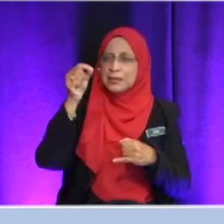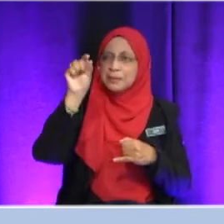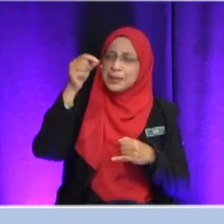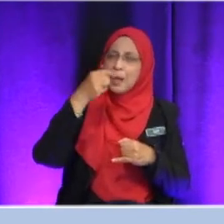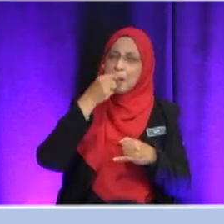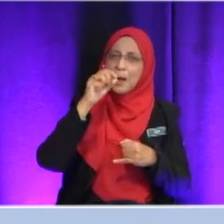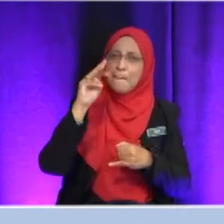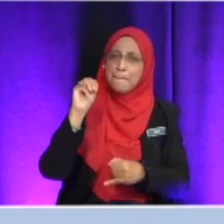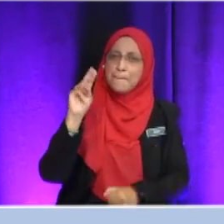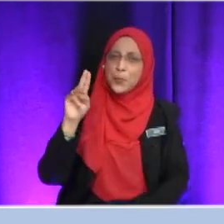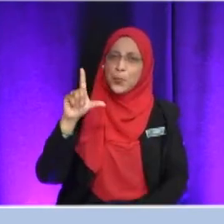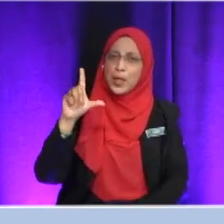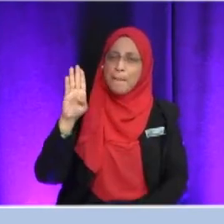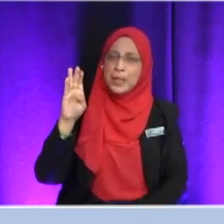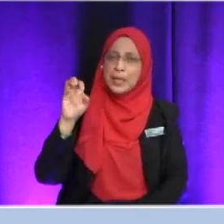betul